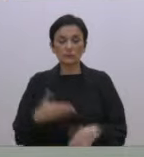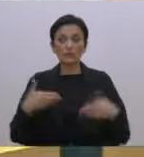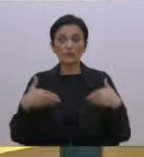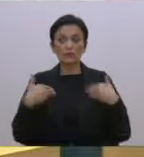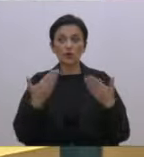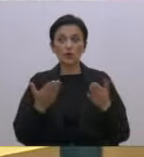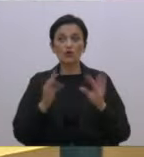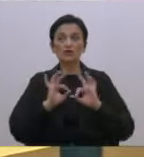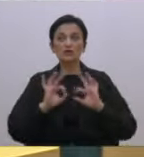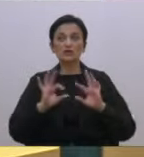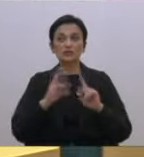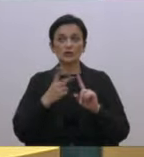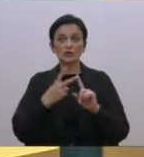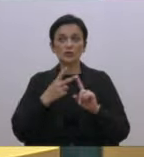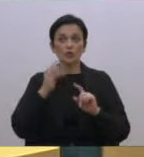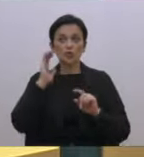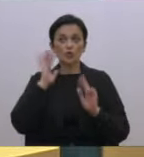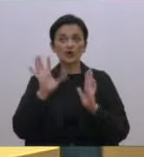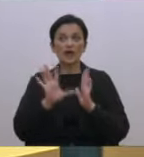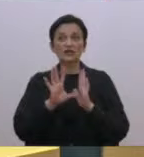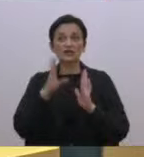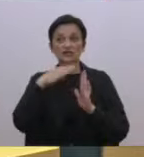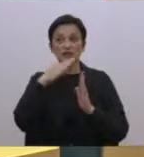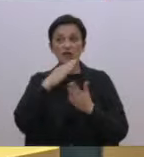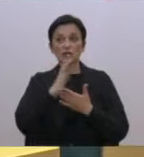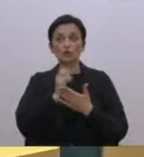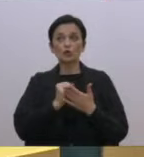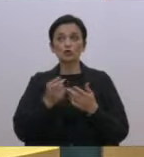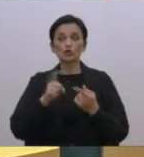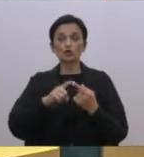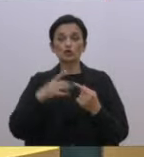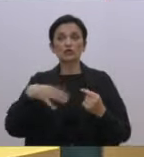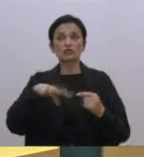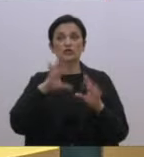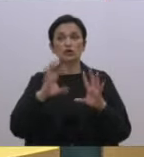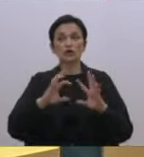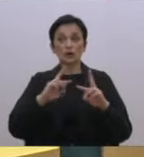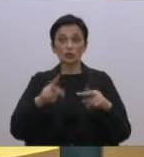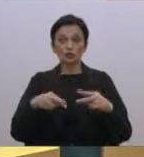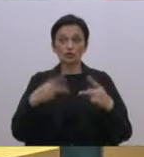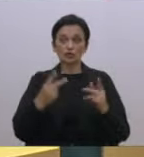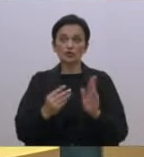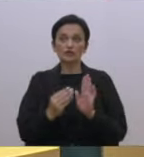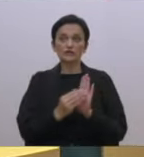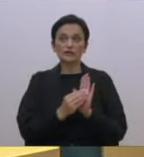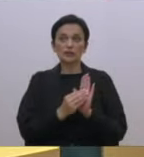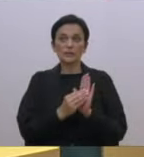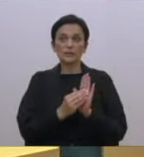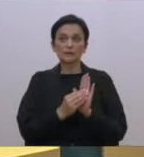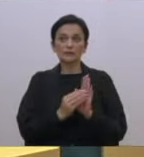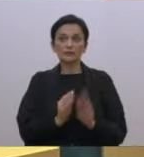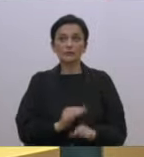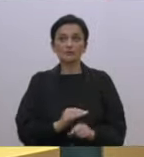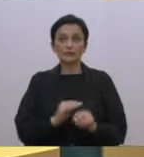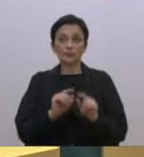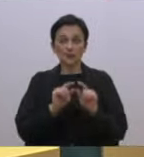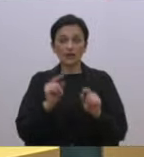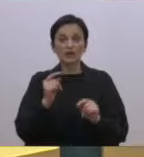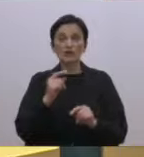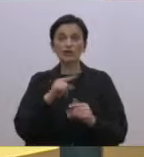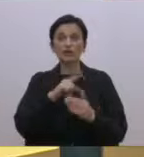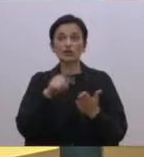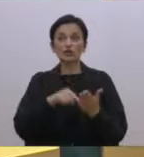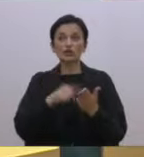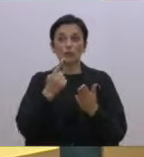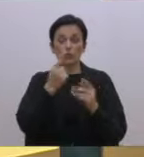მოგესალმებით, წარმოგიდგენთ მეორე მოსმენით ენერგეტიკისა და წყალმომარაგების შესახებ საქართველოს კანონში ცვლილების შეტანის თაობაზე. კი ბატონო, კითხვები